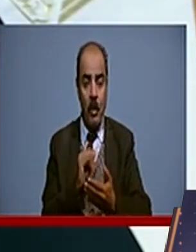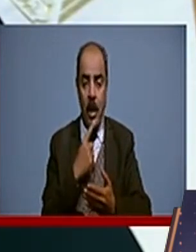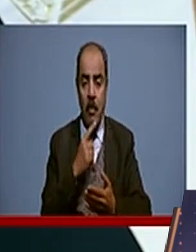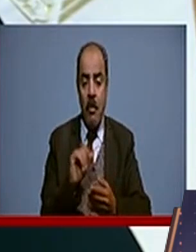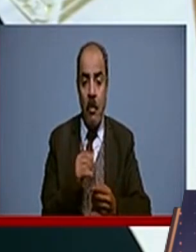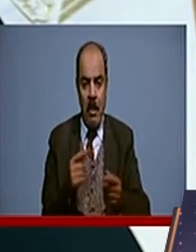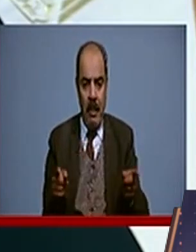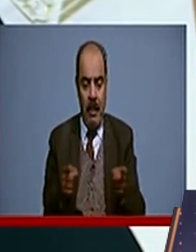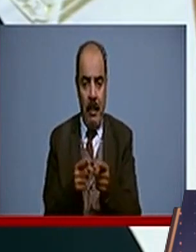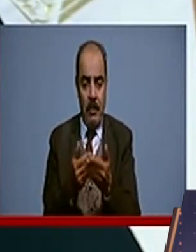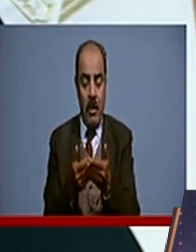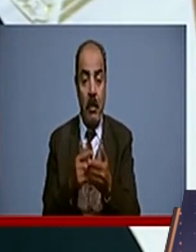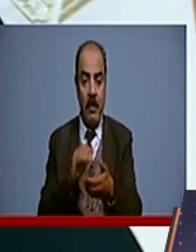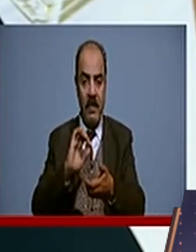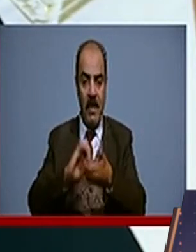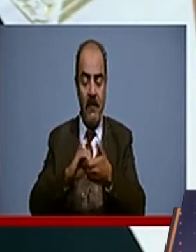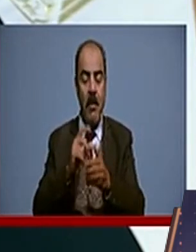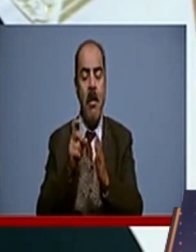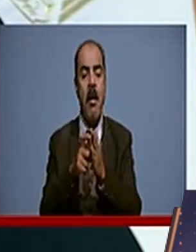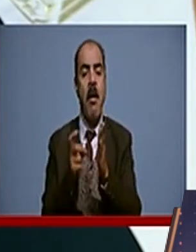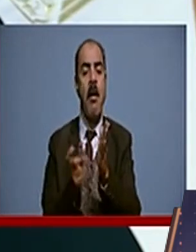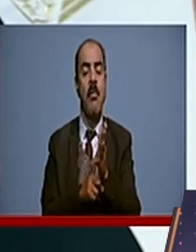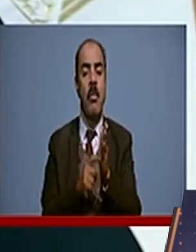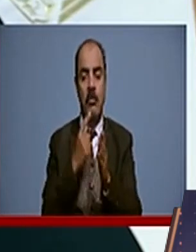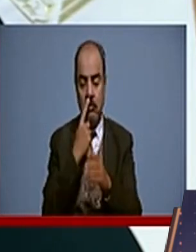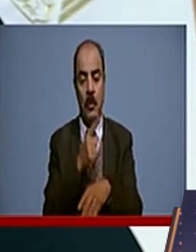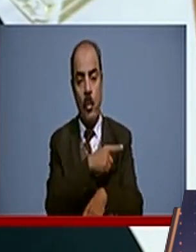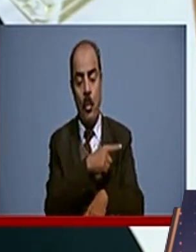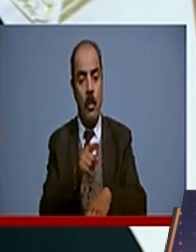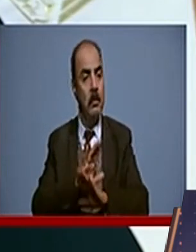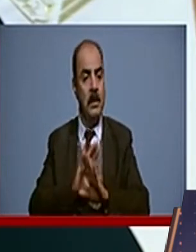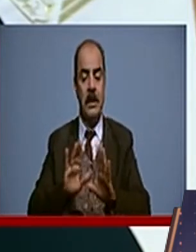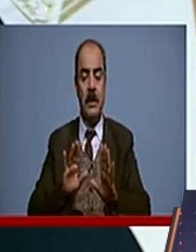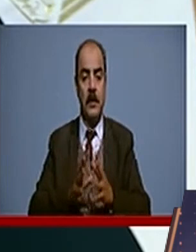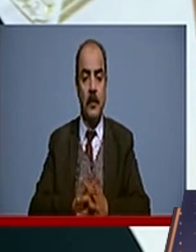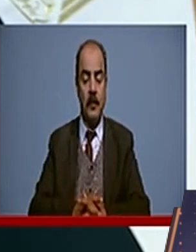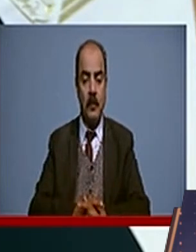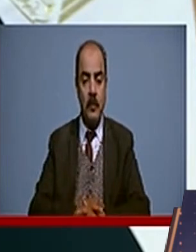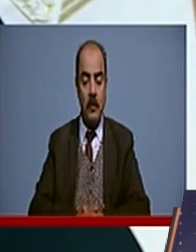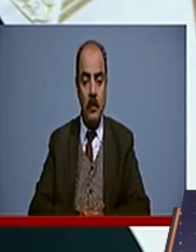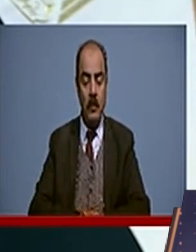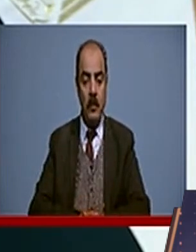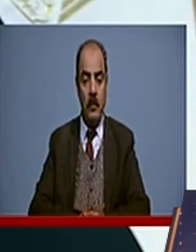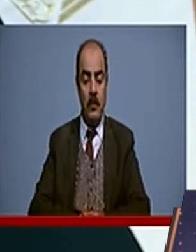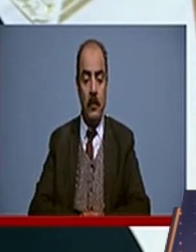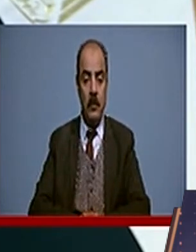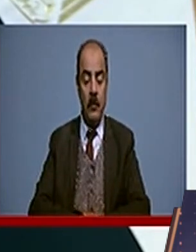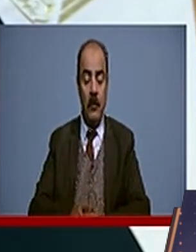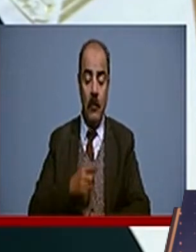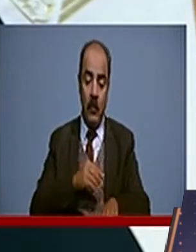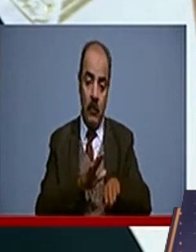نصل الى اتفاق قانوني ملزم بشان ملء وتشغيل سد النهضه. وانا اشرت